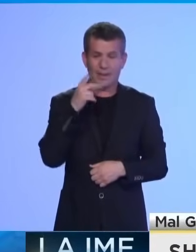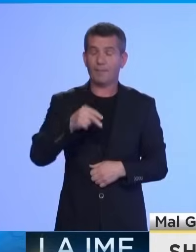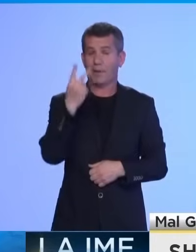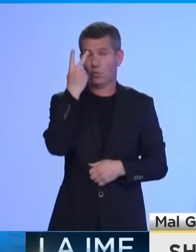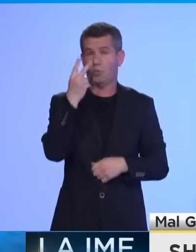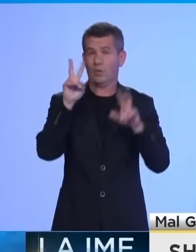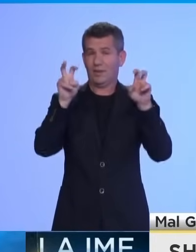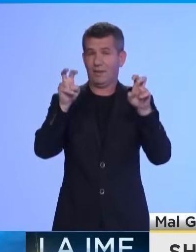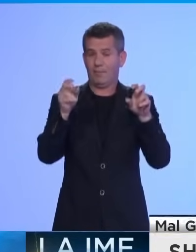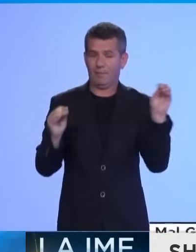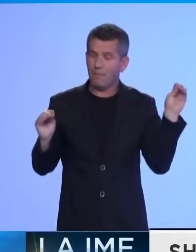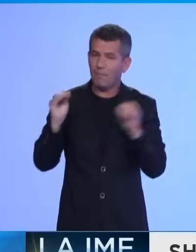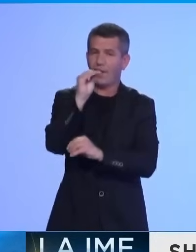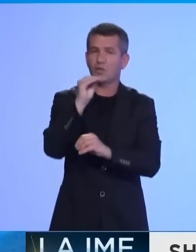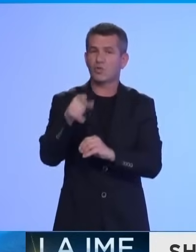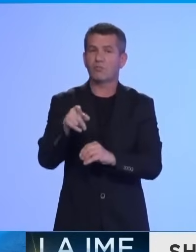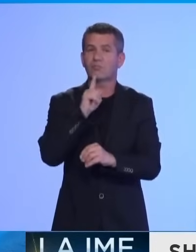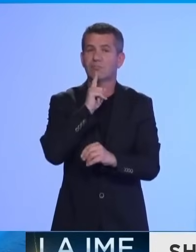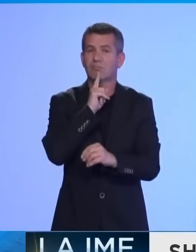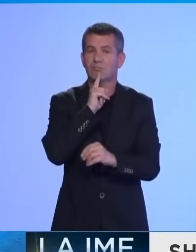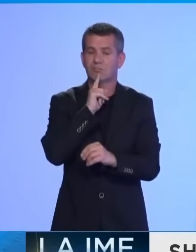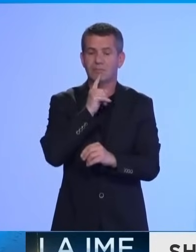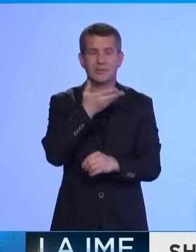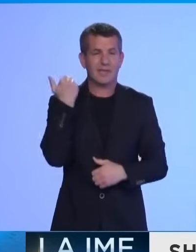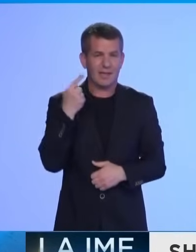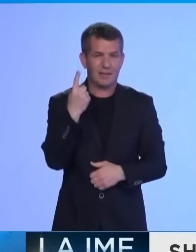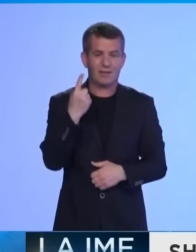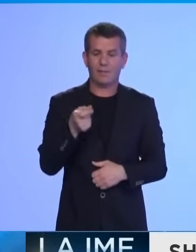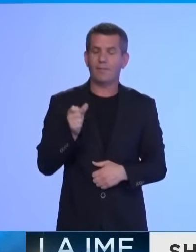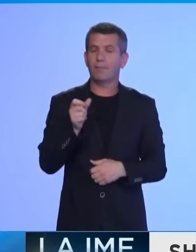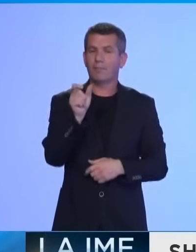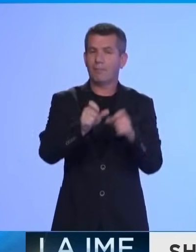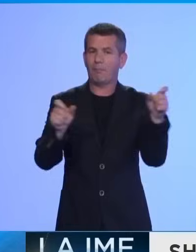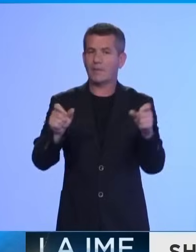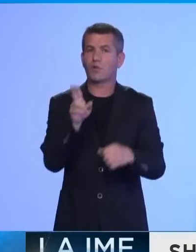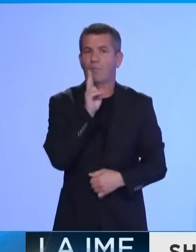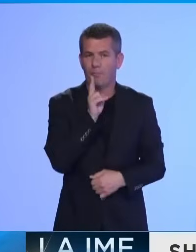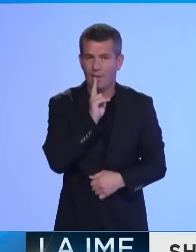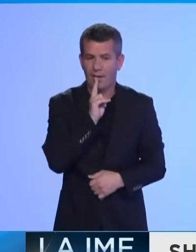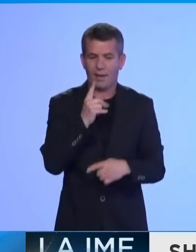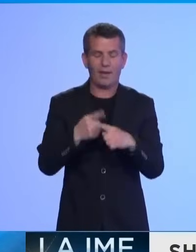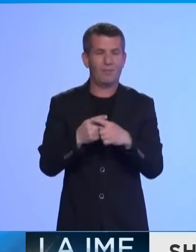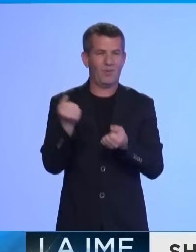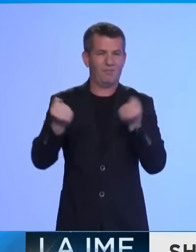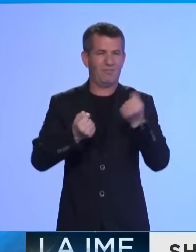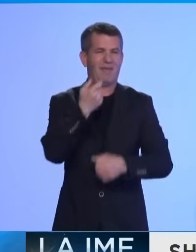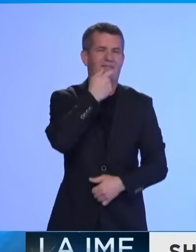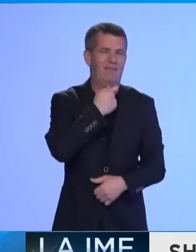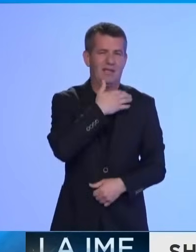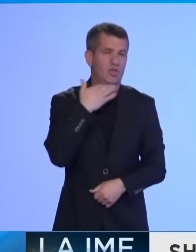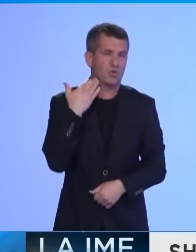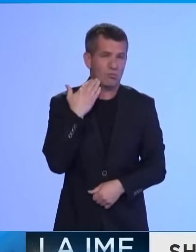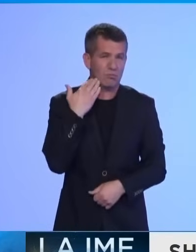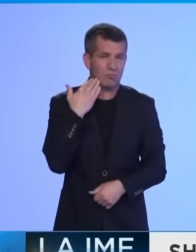së shumti ndikon edhe i kemi mungis, ato janë numri personelit dhe vjetërsia automjete.